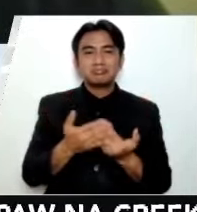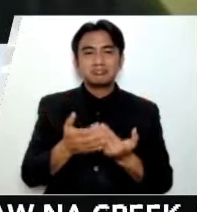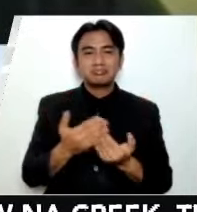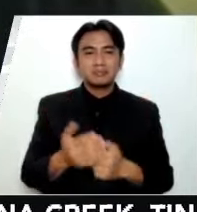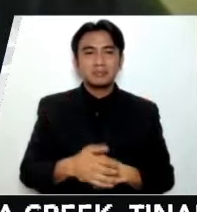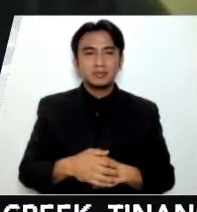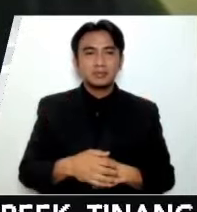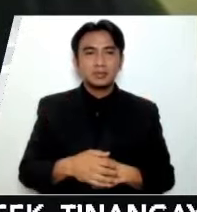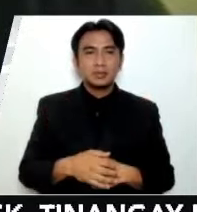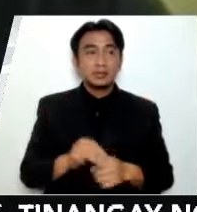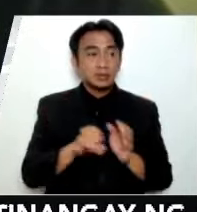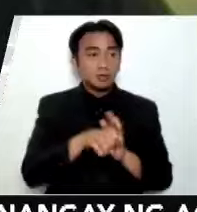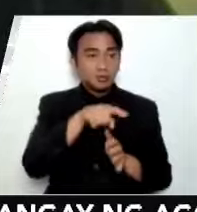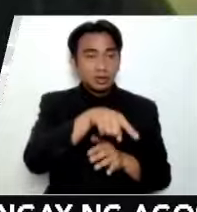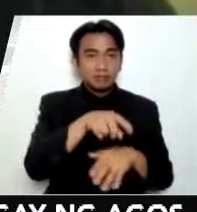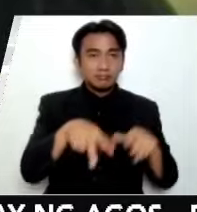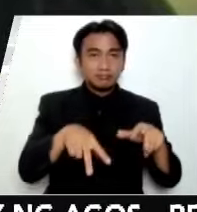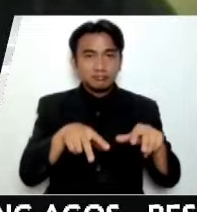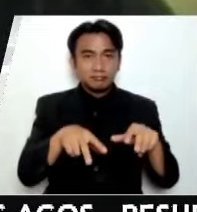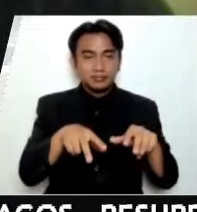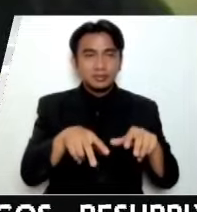sila, ang kusa naman sila na